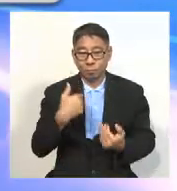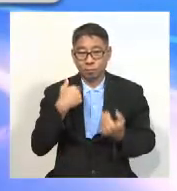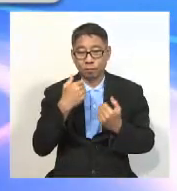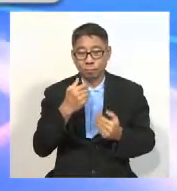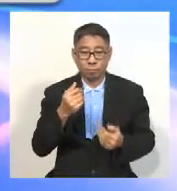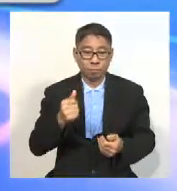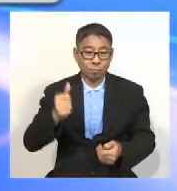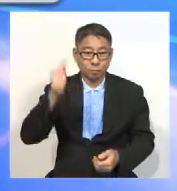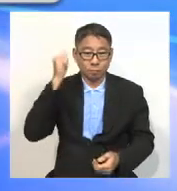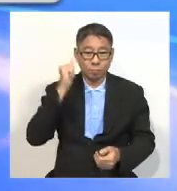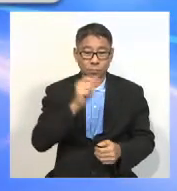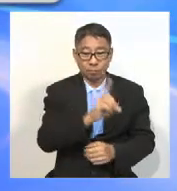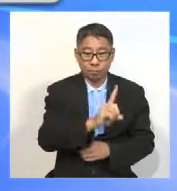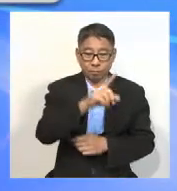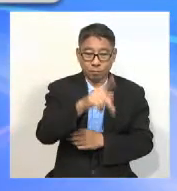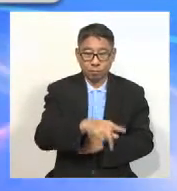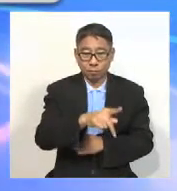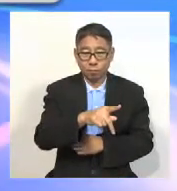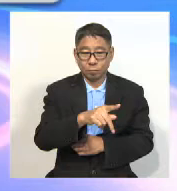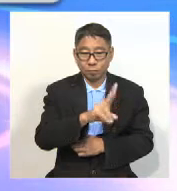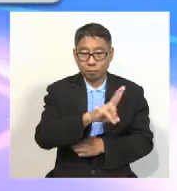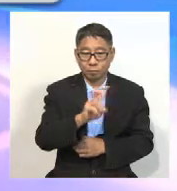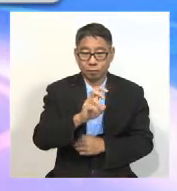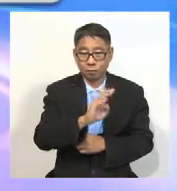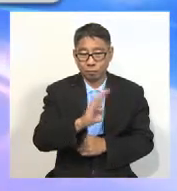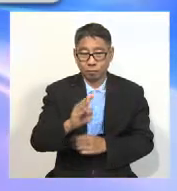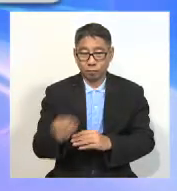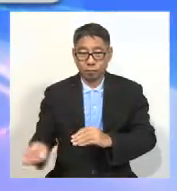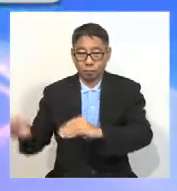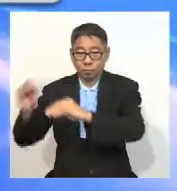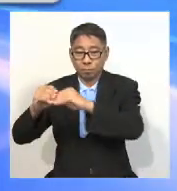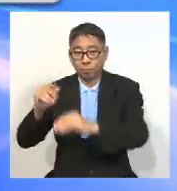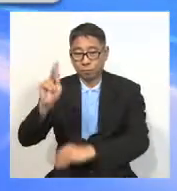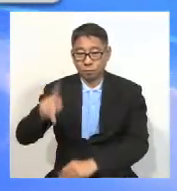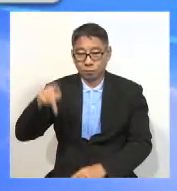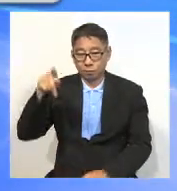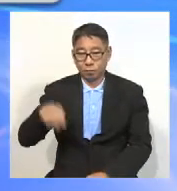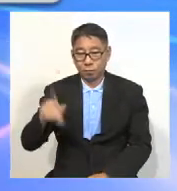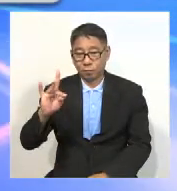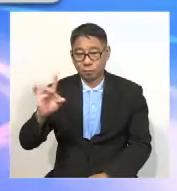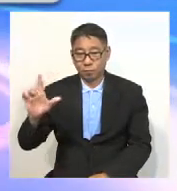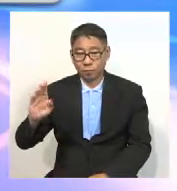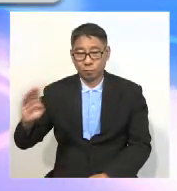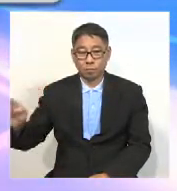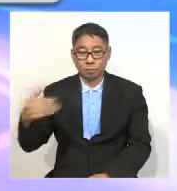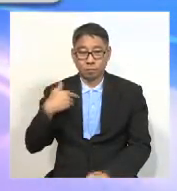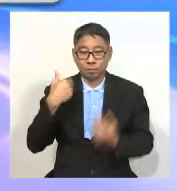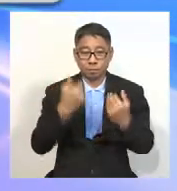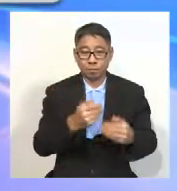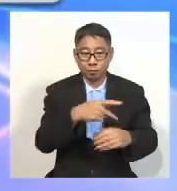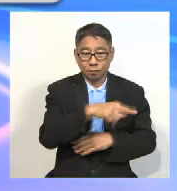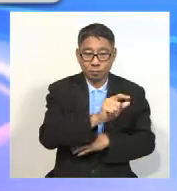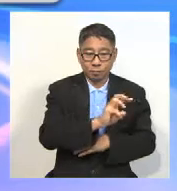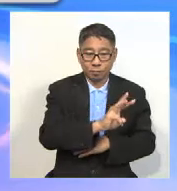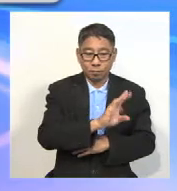ามัญตอนนี้เนี่ยได้รับอยู่ที่ 1,200 บาทก็ปรับเพิ่มให้เป็นเดือนละ 1,800 บาทส่วนระดับป